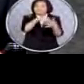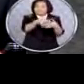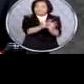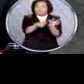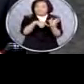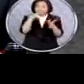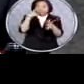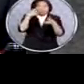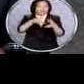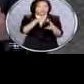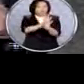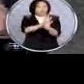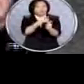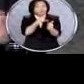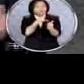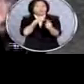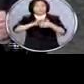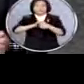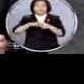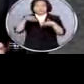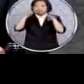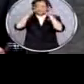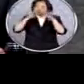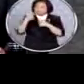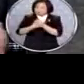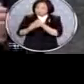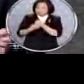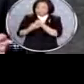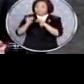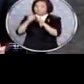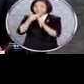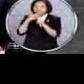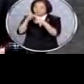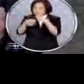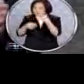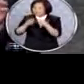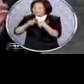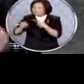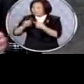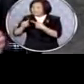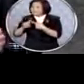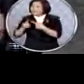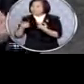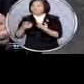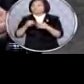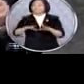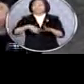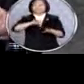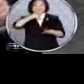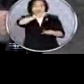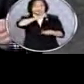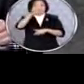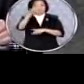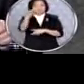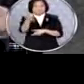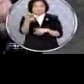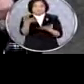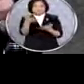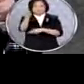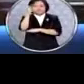视，那就是全盘的检讨社会福利的制度。更重要的就是我们国家的财政，将来我希望召